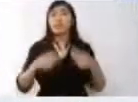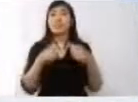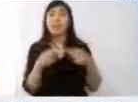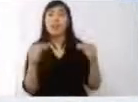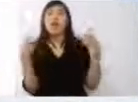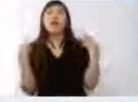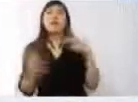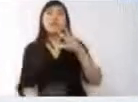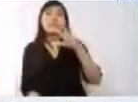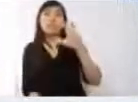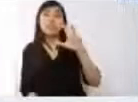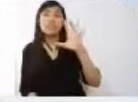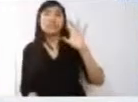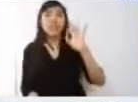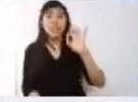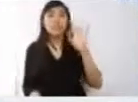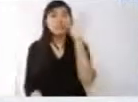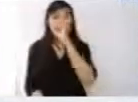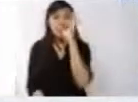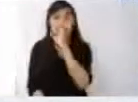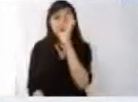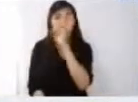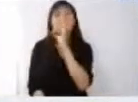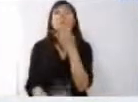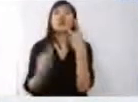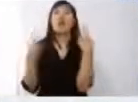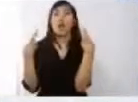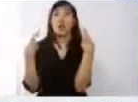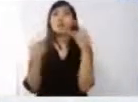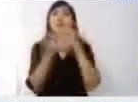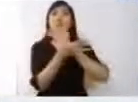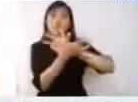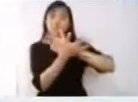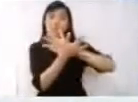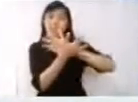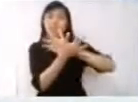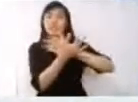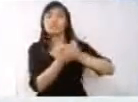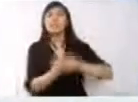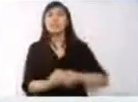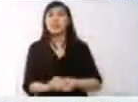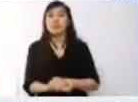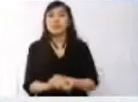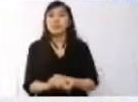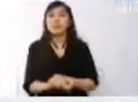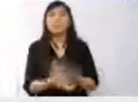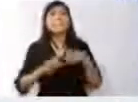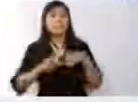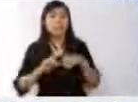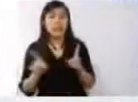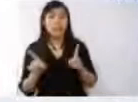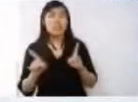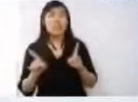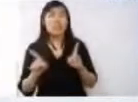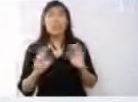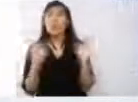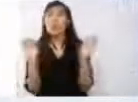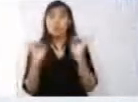Pilipino, Rian? At ano po yung tulong na ipinaabot ng ating embahada para po sa kanila?